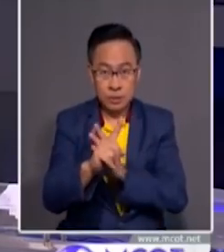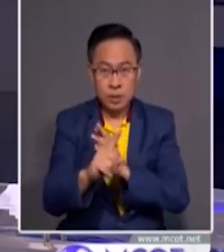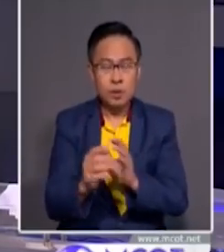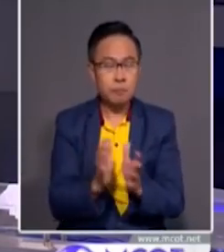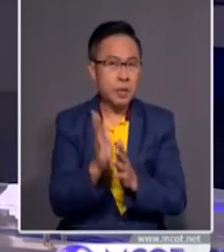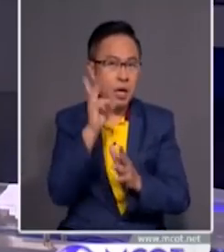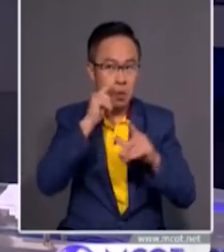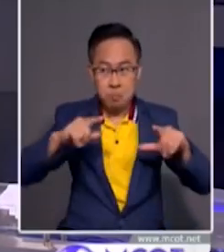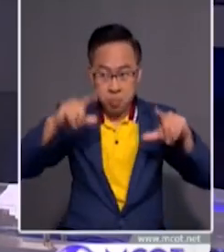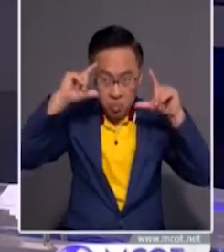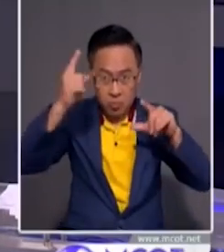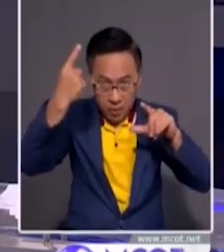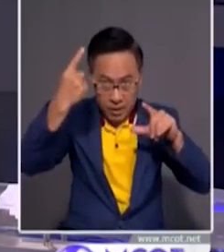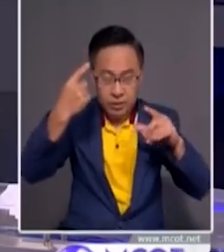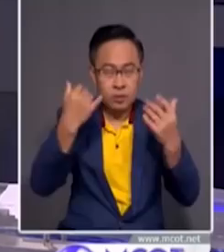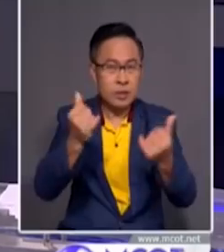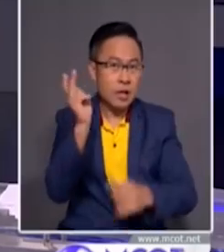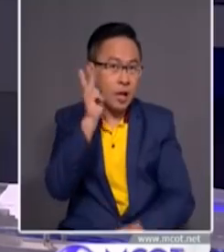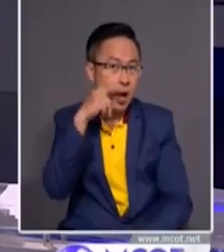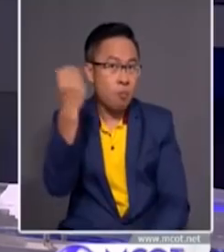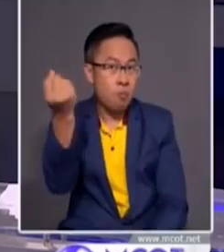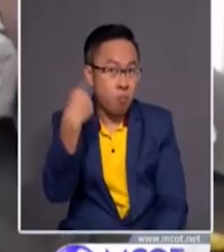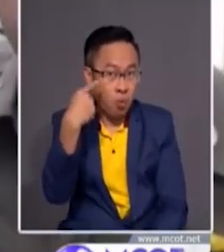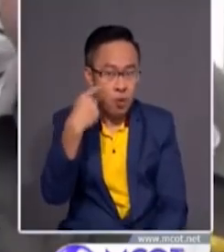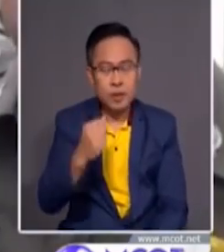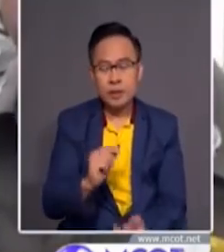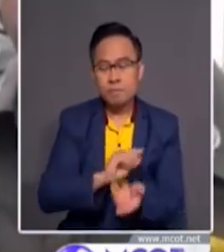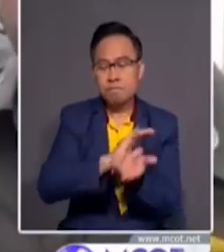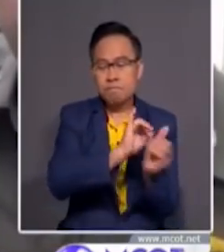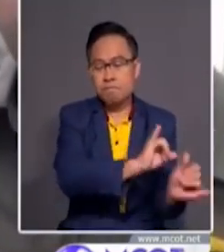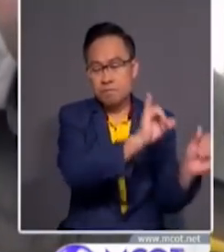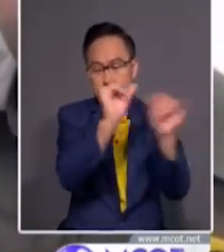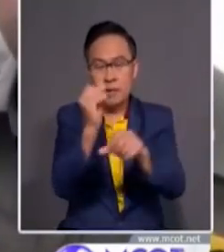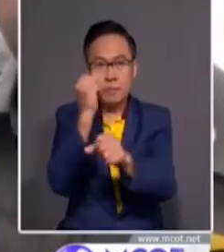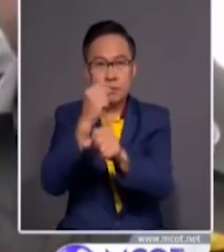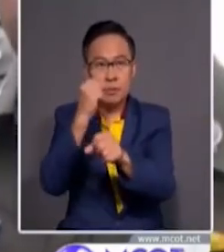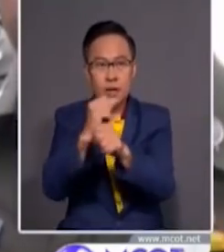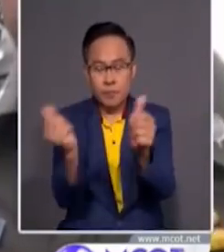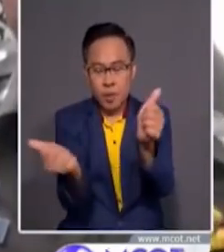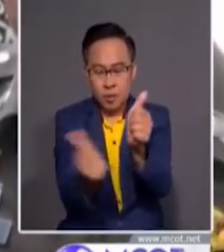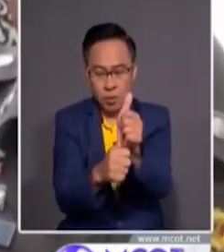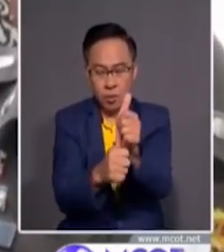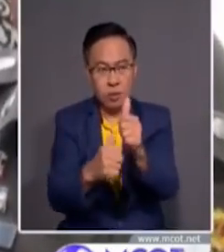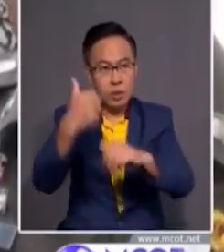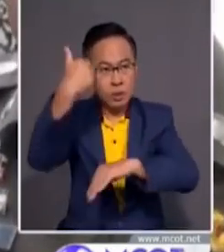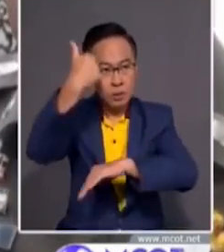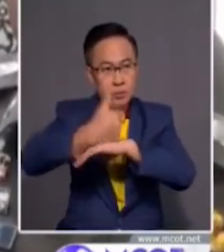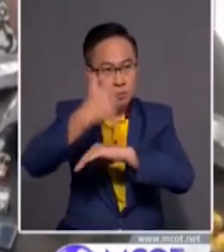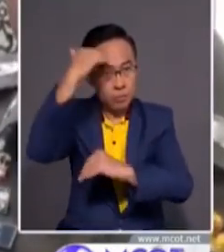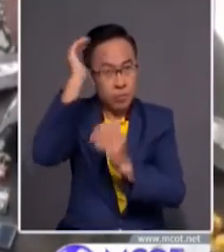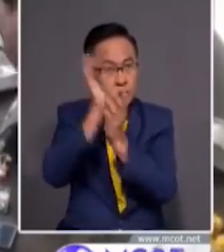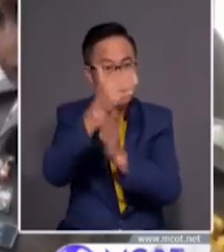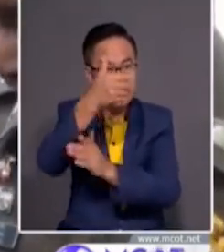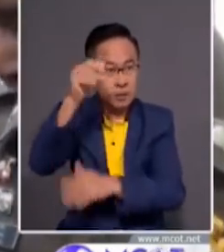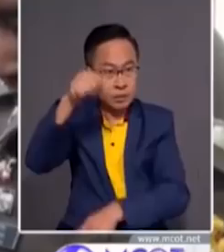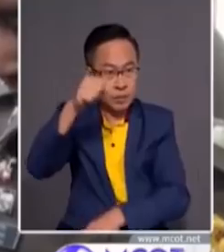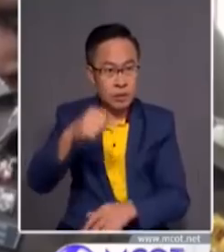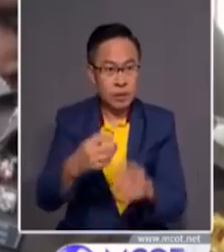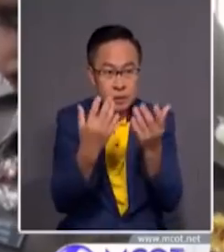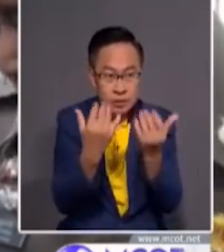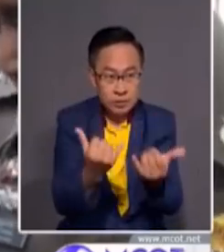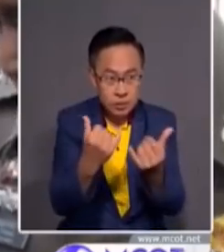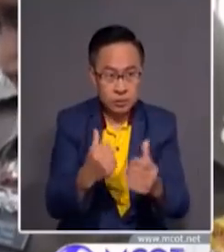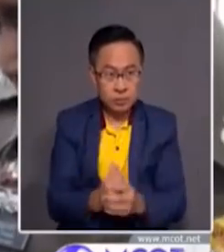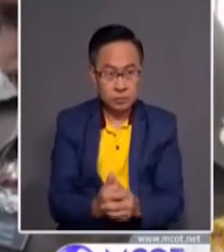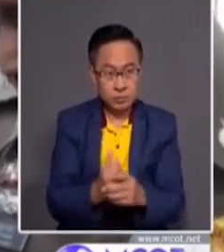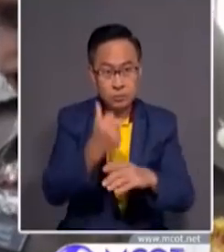ค่ะมีกระแสข่าวมาหนาหูเหลือเกินนะคะบอกว่าจะมีการย้ายมาเป็นผู้ช่วยผู้บัญชาการตำรวจแห่งชาติซึ่งเรื่องนี้นะคะทางผู้บัญ